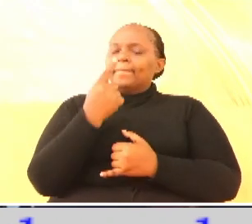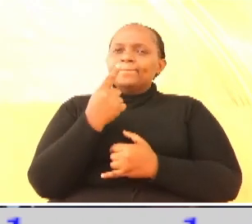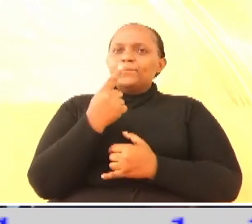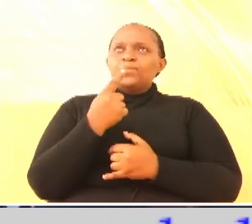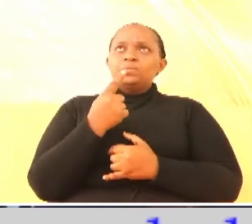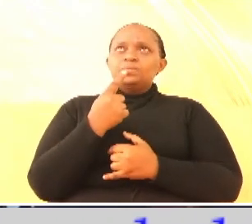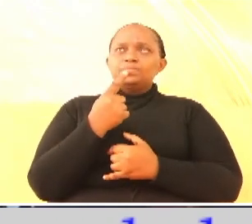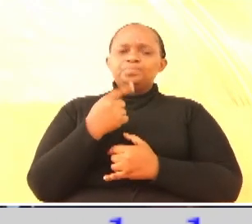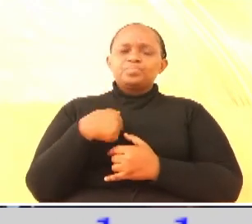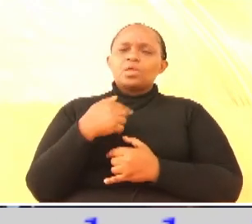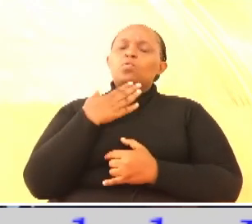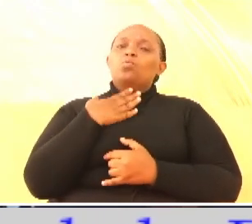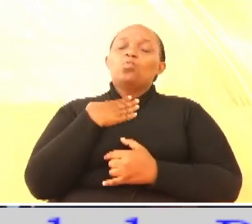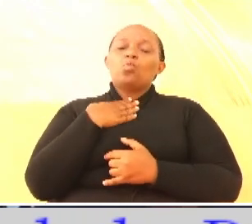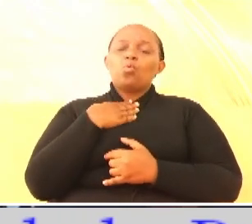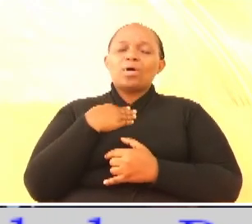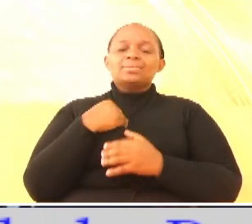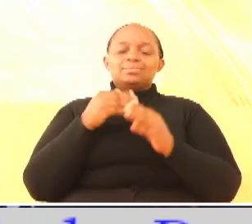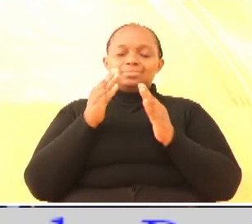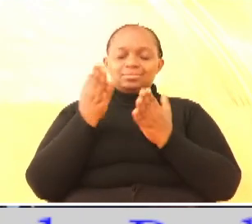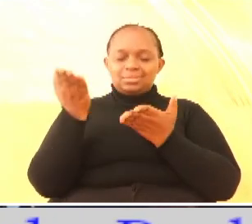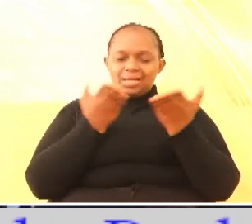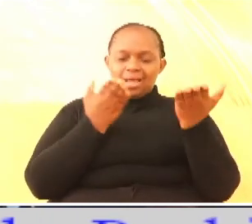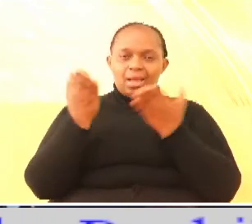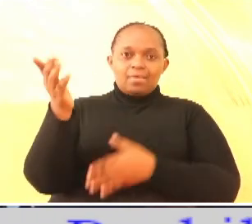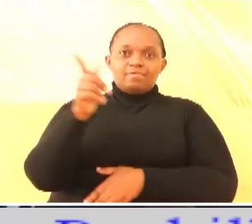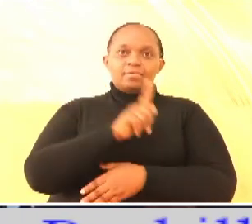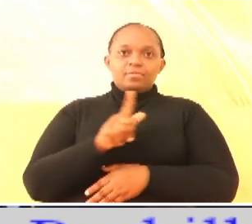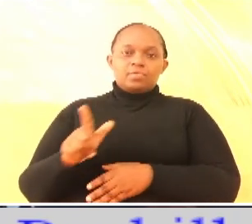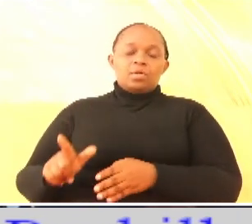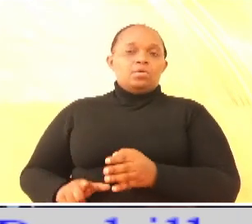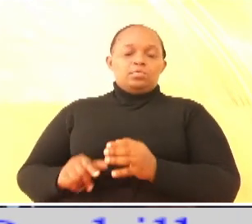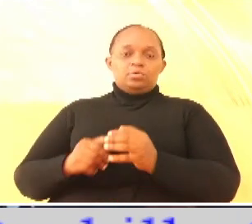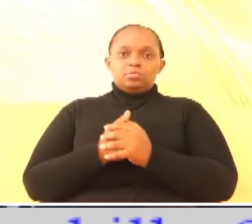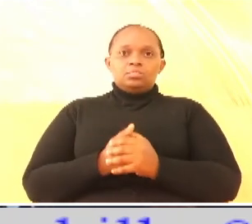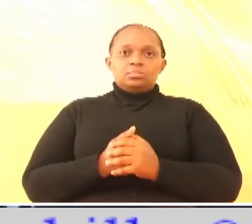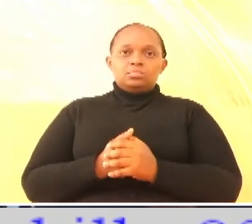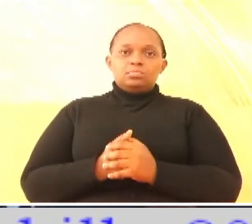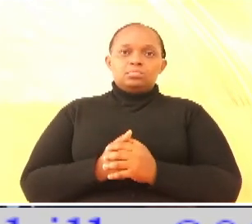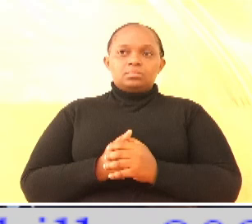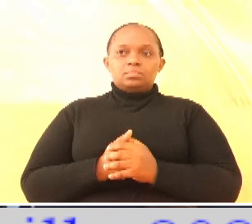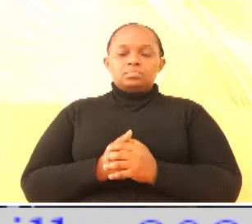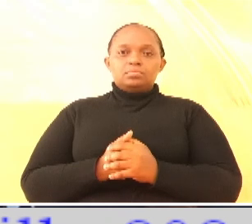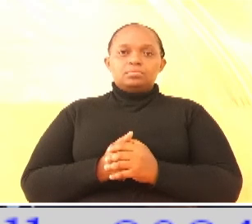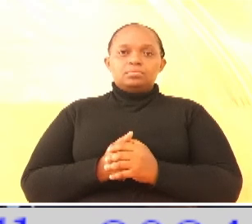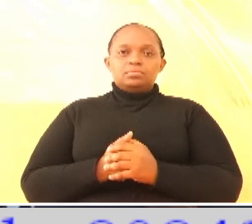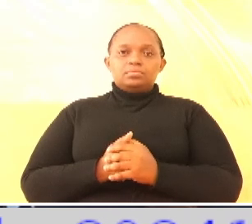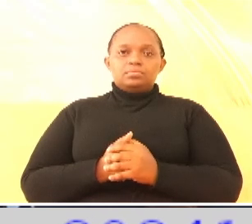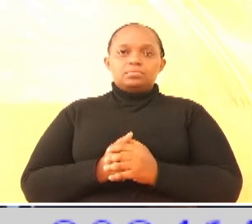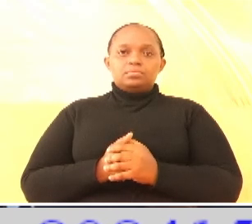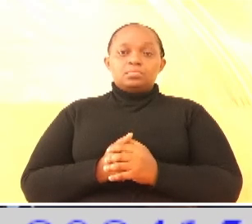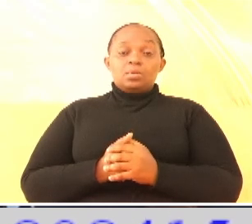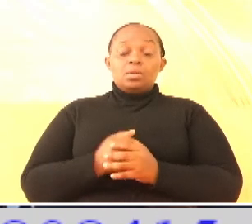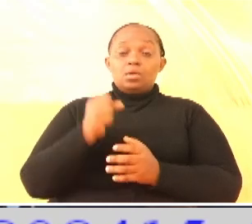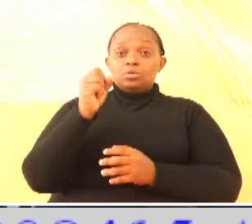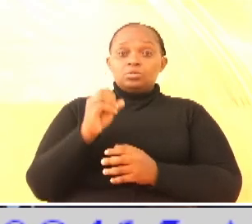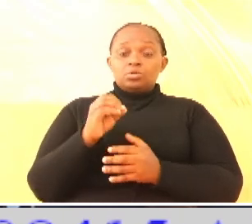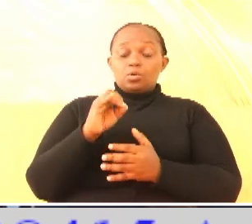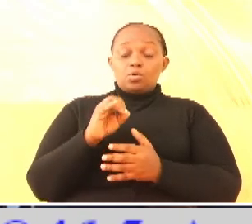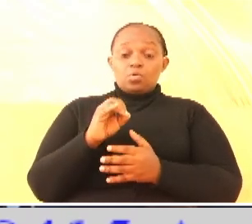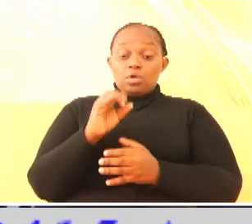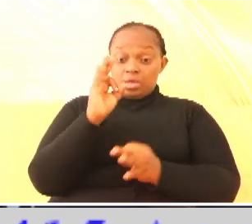hapa, nataka kumtumikia nani? Bwana. Fanya upya huduma yako. Kwa sababu bila